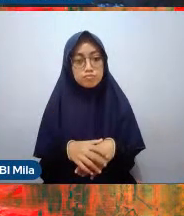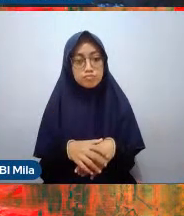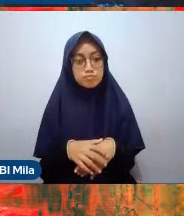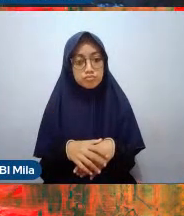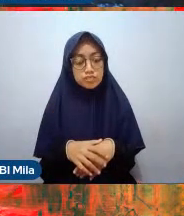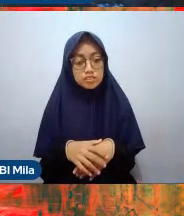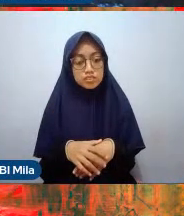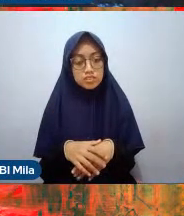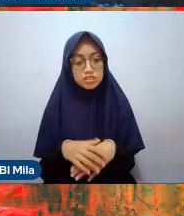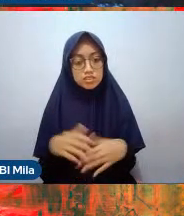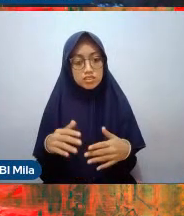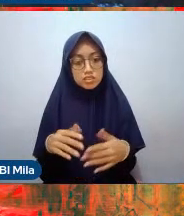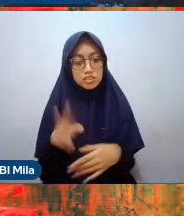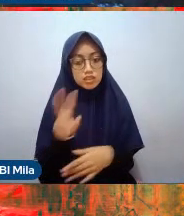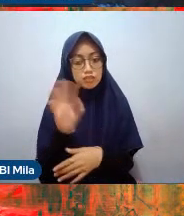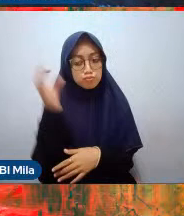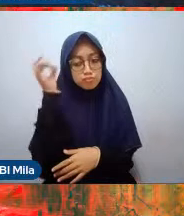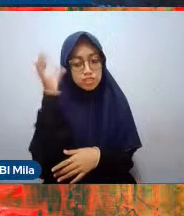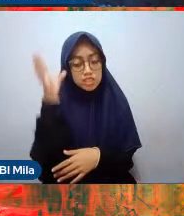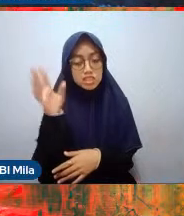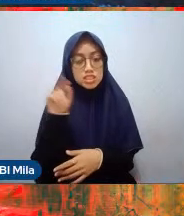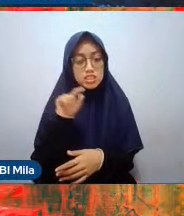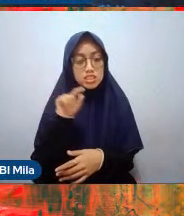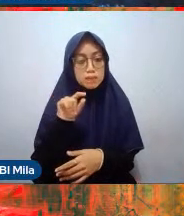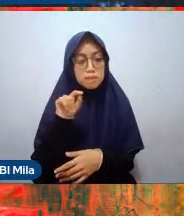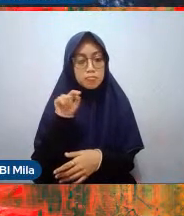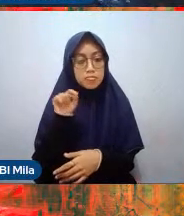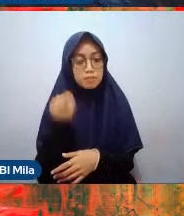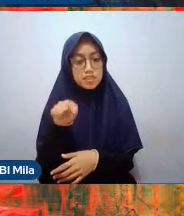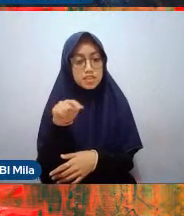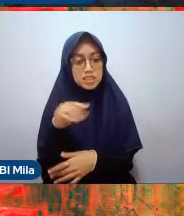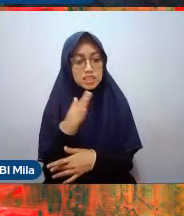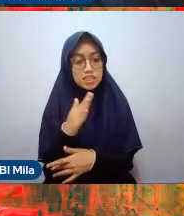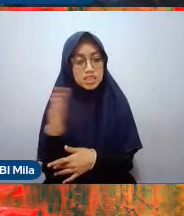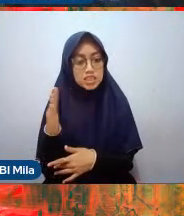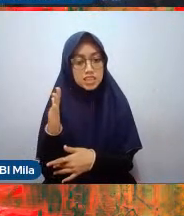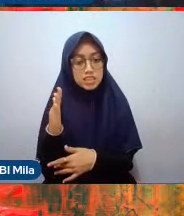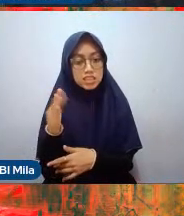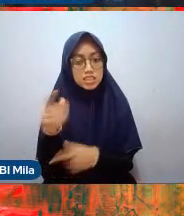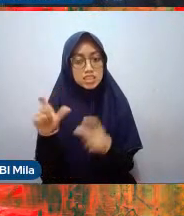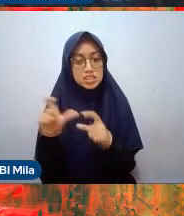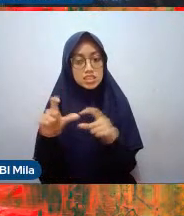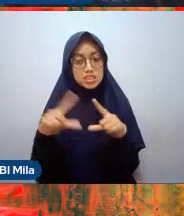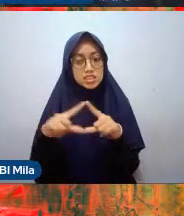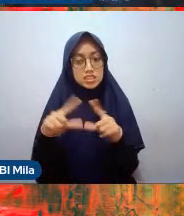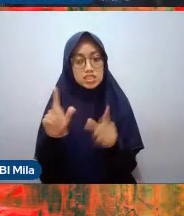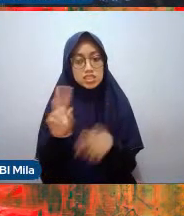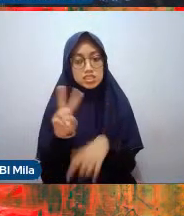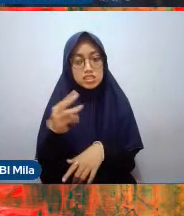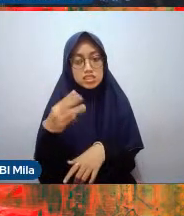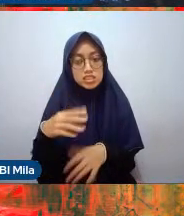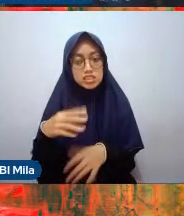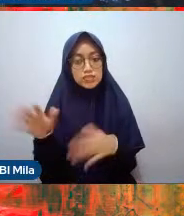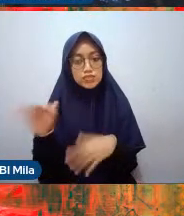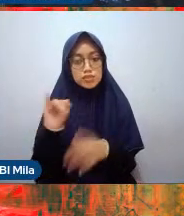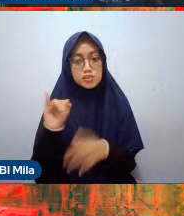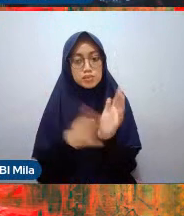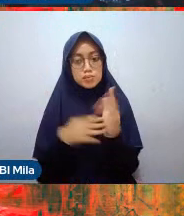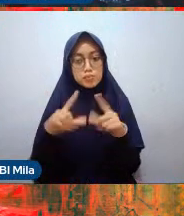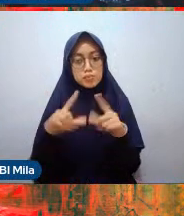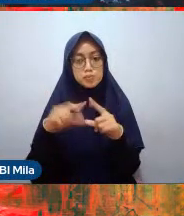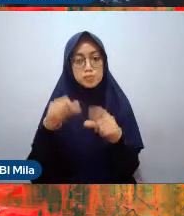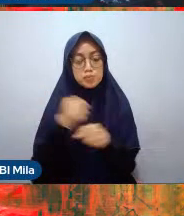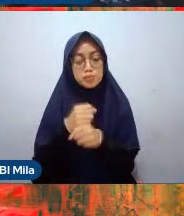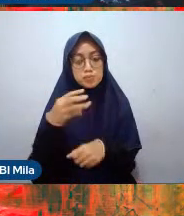klik kanan, lalu save image as. Baik, saya akan